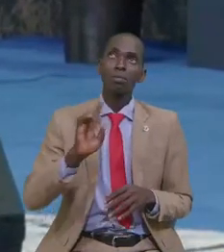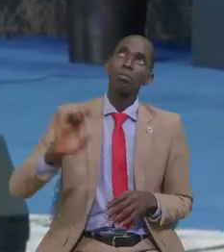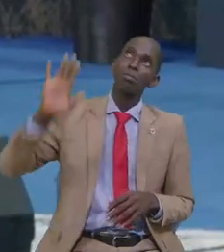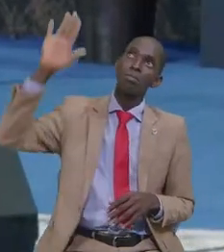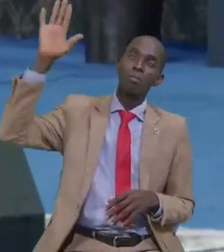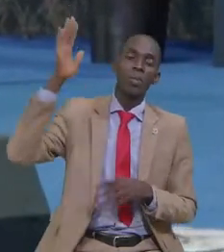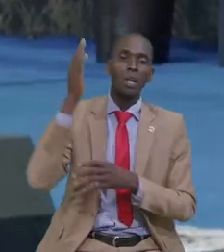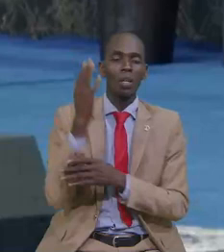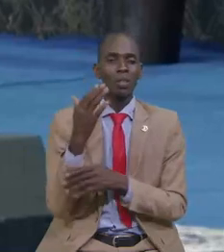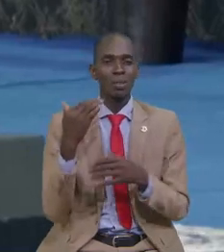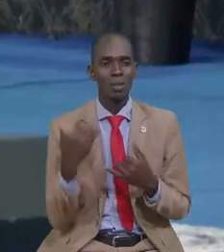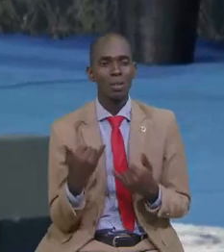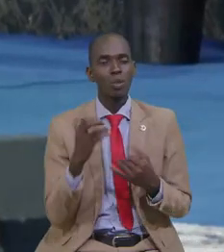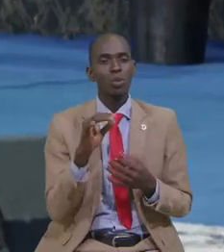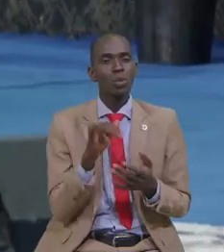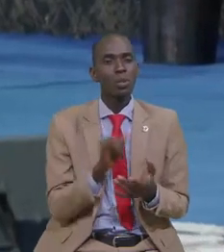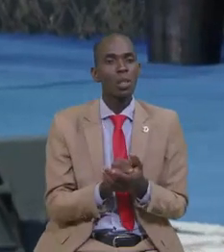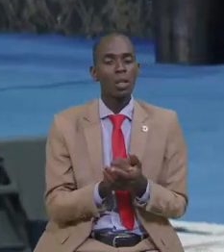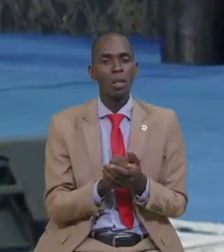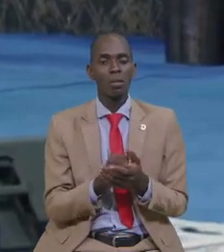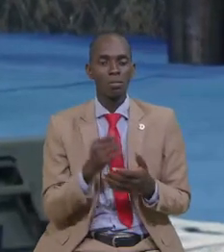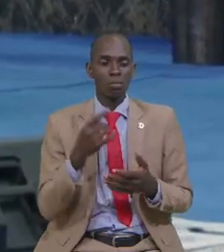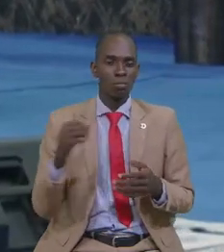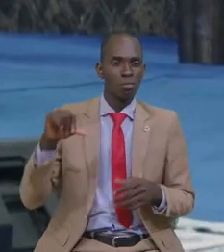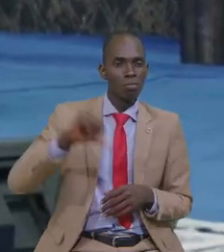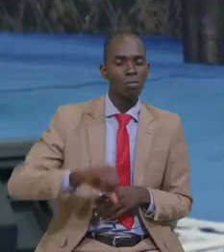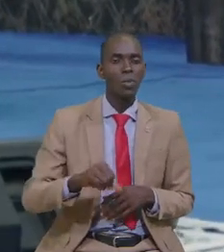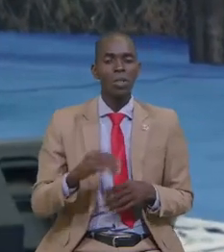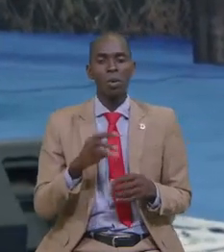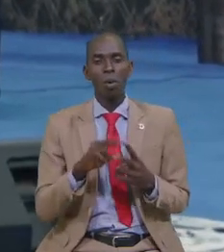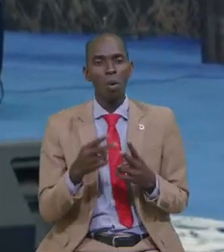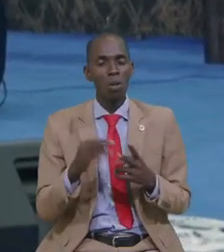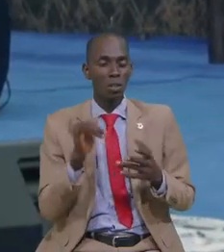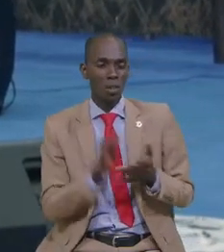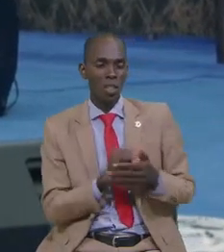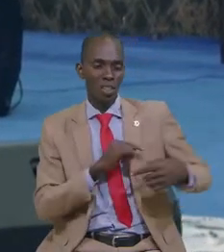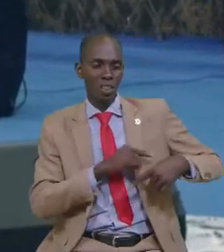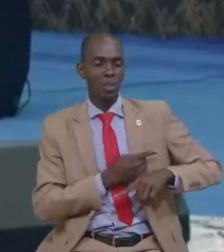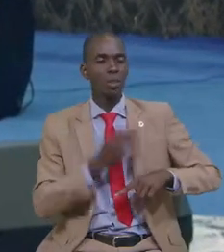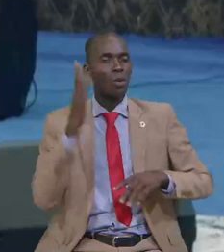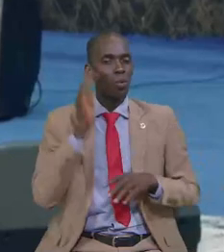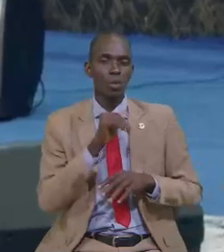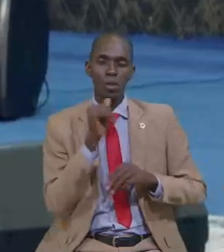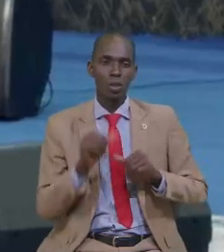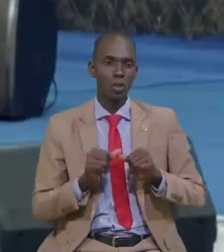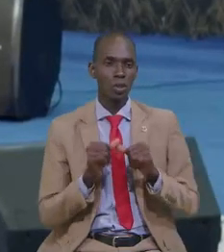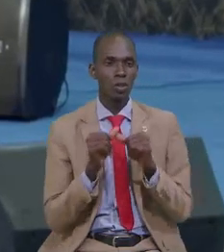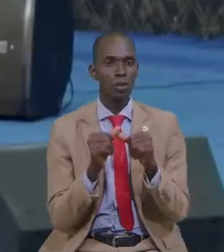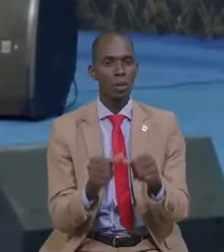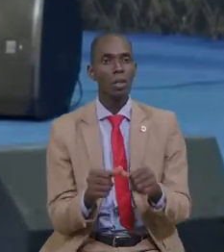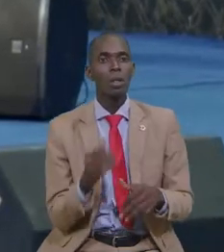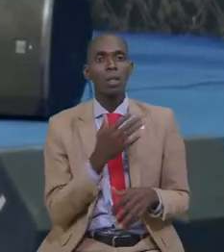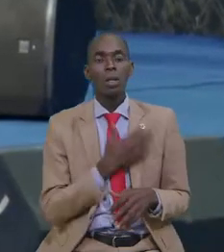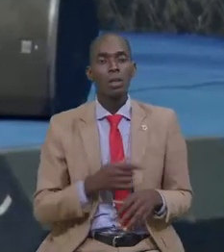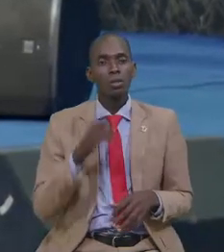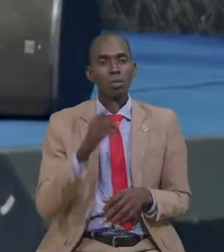en ligne, levez la main maintenant pour que cette condamnation, cette culpabilité soit ôtée.